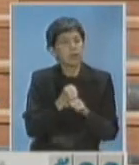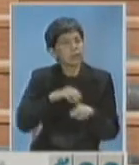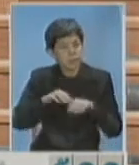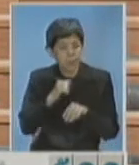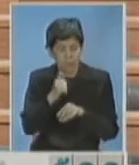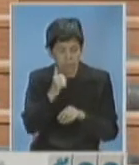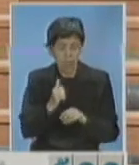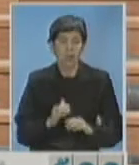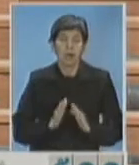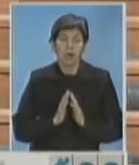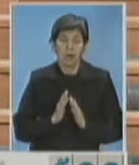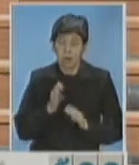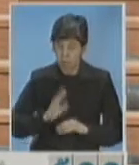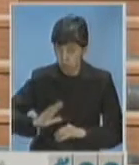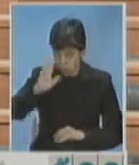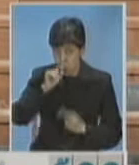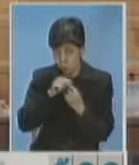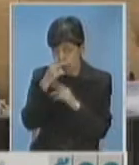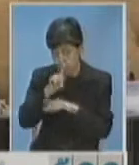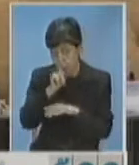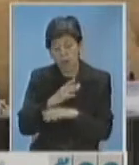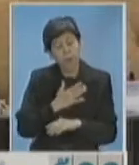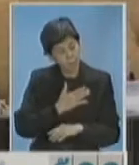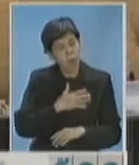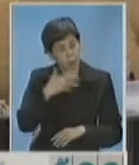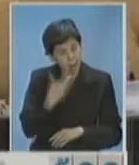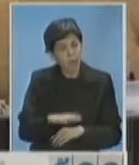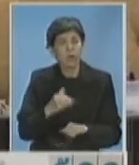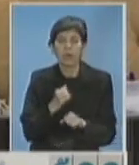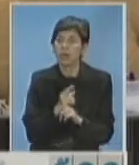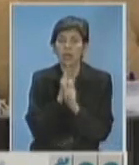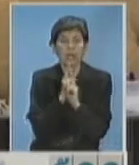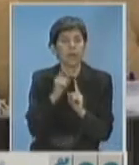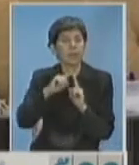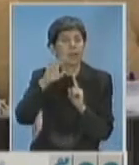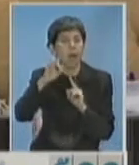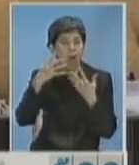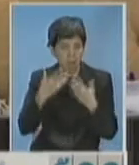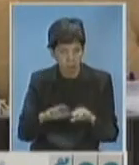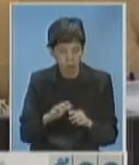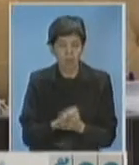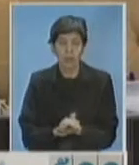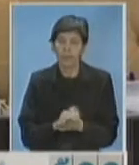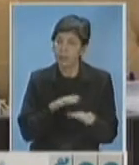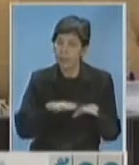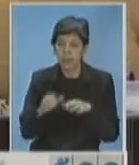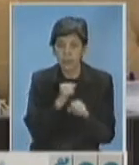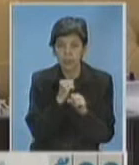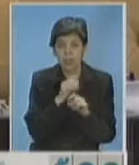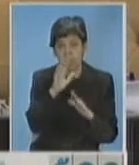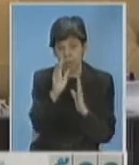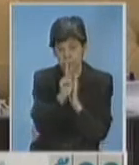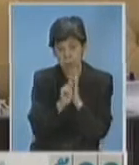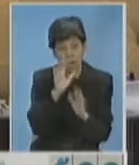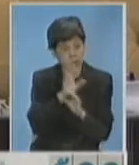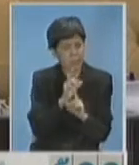ที่ครับขอประท้วงท่านประธานครับ ครับผมได้ดำเนินการควบคุมตามข้อ8นะครับแล้วก็ดำเนินการตามข้อบังคับ